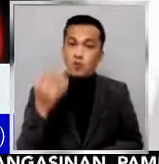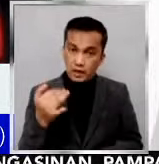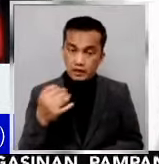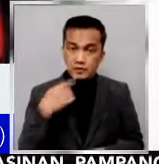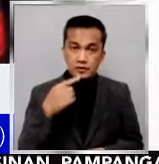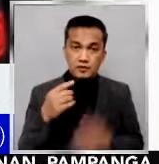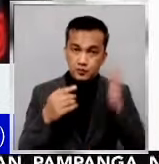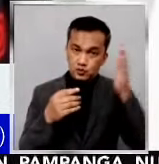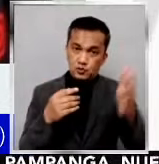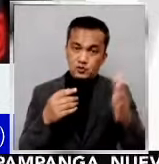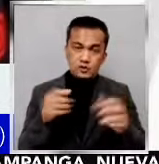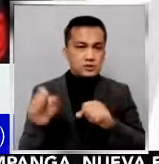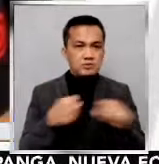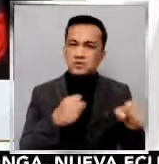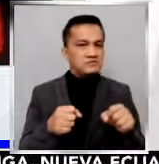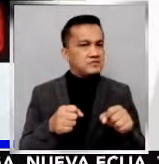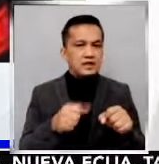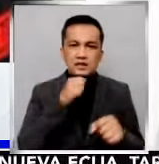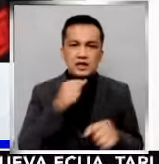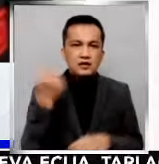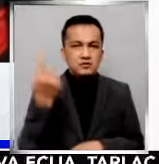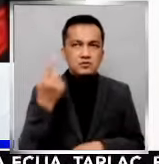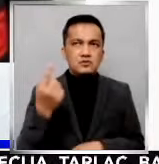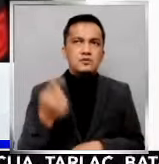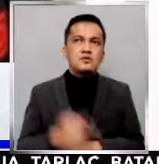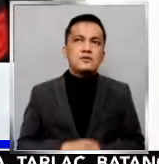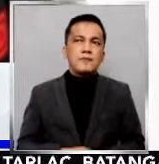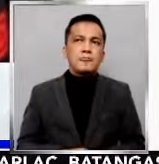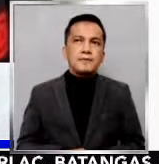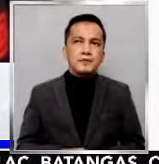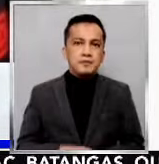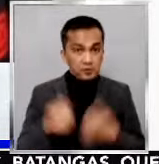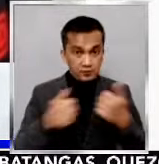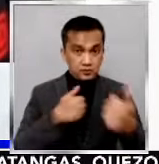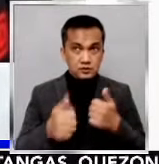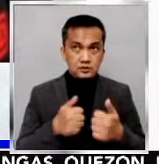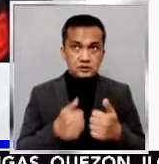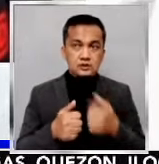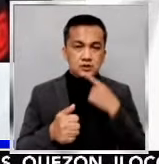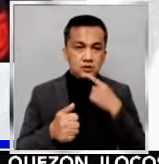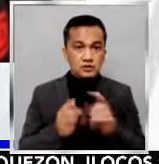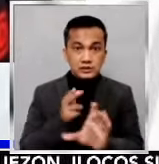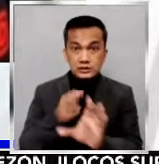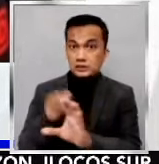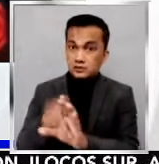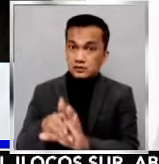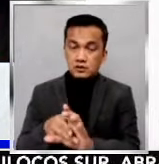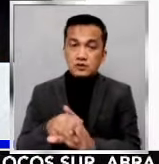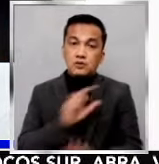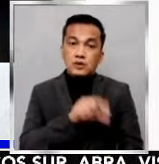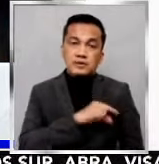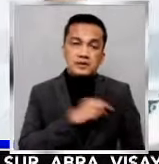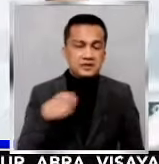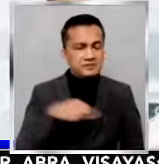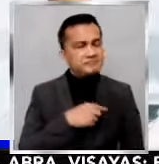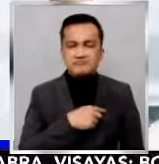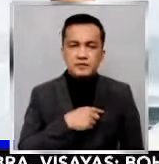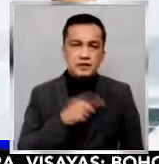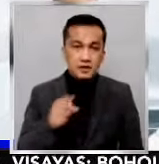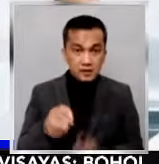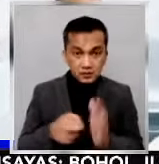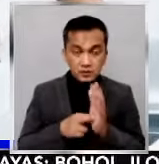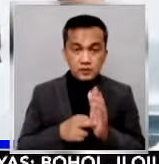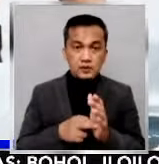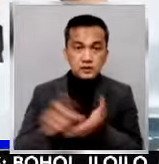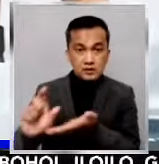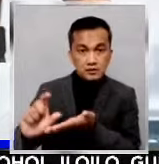lang siya tuwing may competition o tara sali tayo, qualified tayo sa ganito. Mag-request tayo ng funding. At